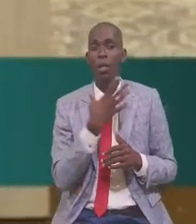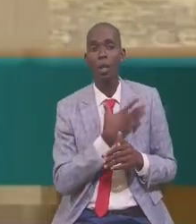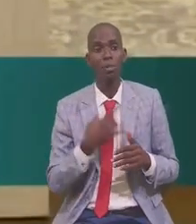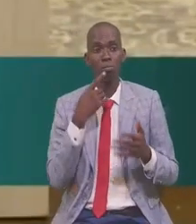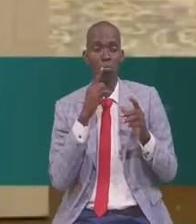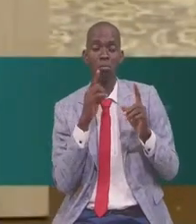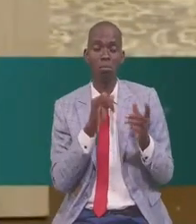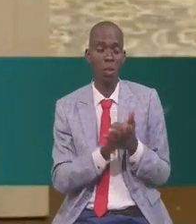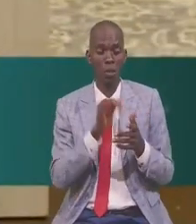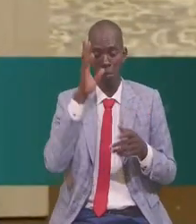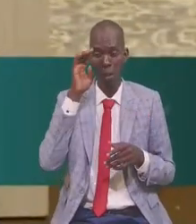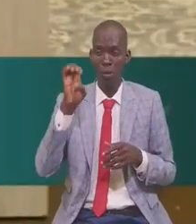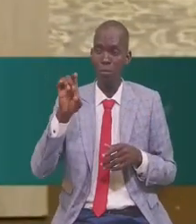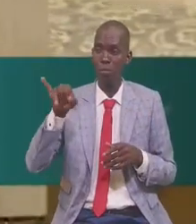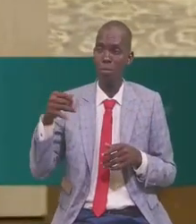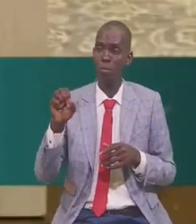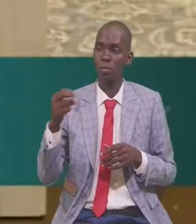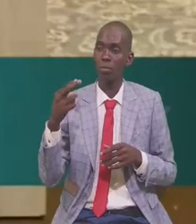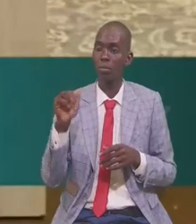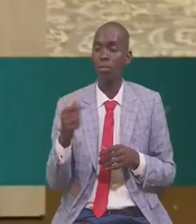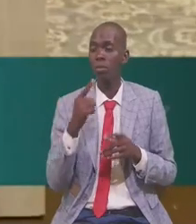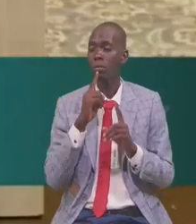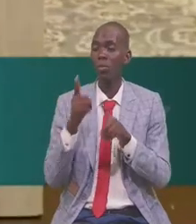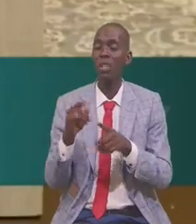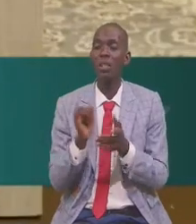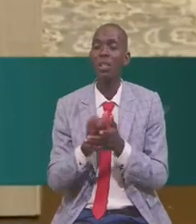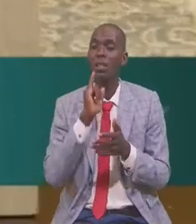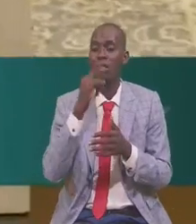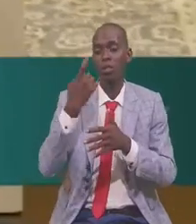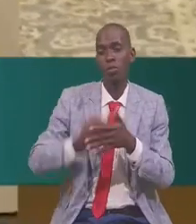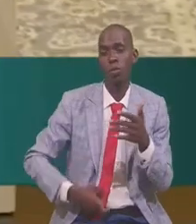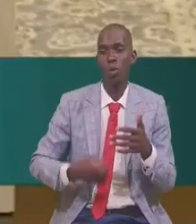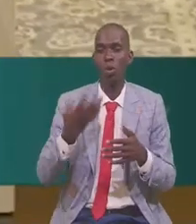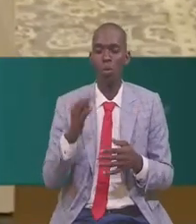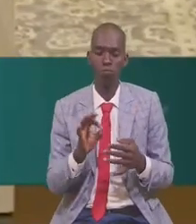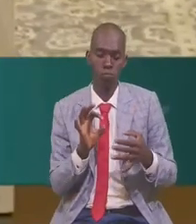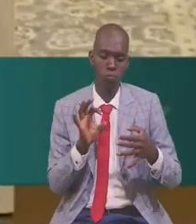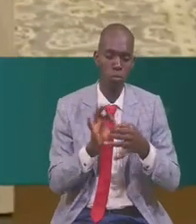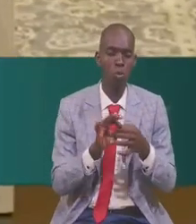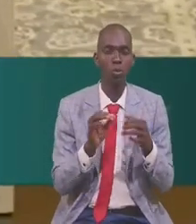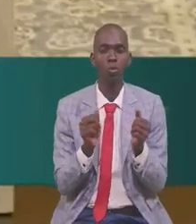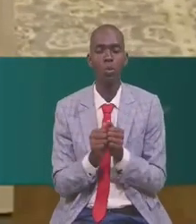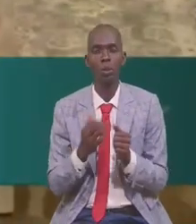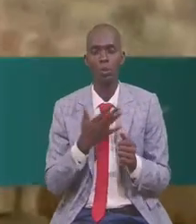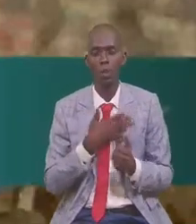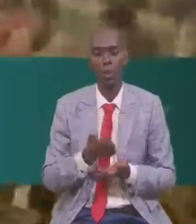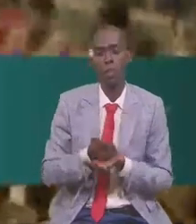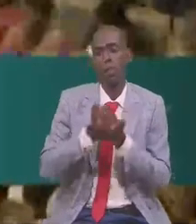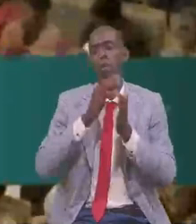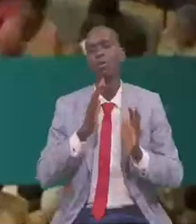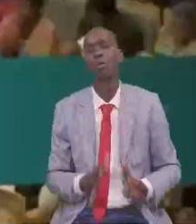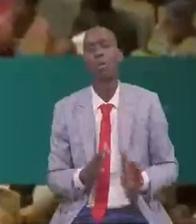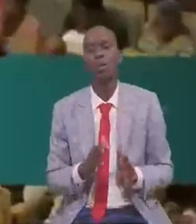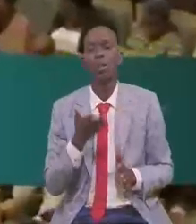de se lier à mon bienfaiteur. Il y a un prix, il y a un coût à payer en